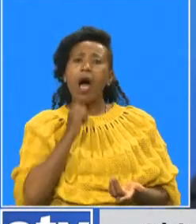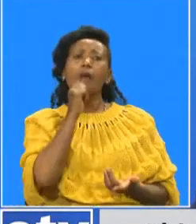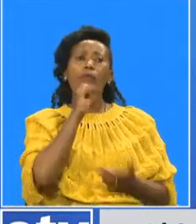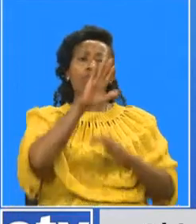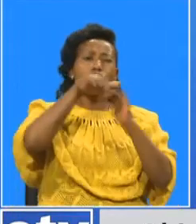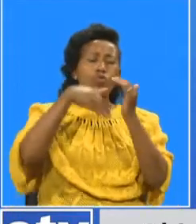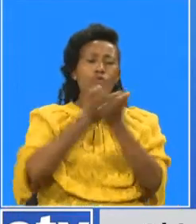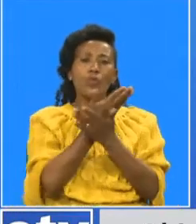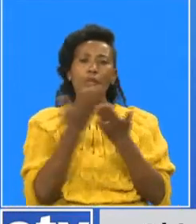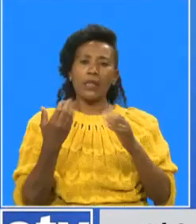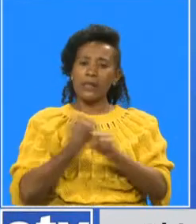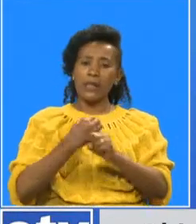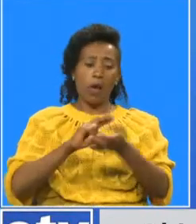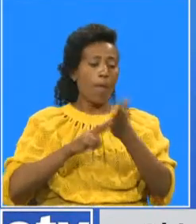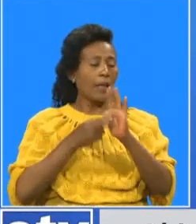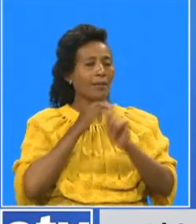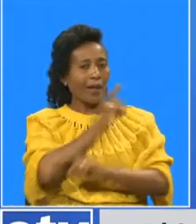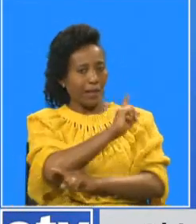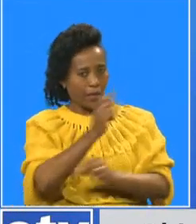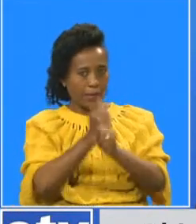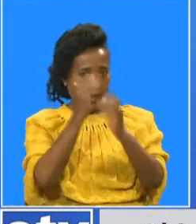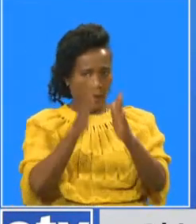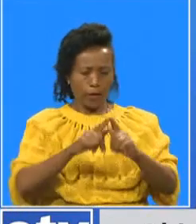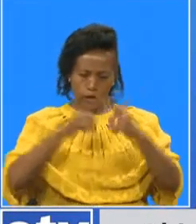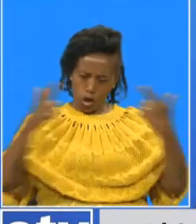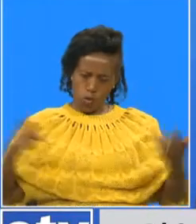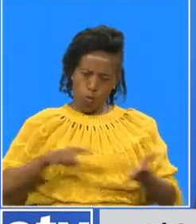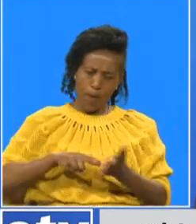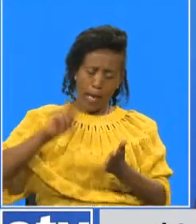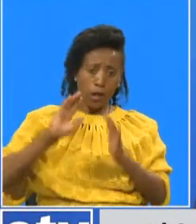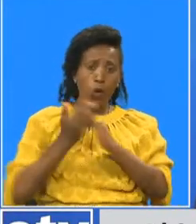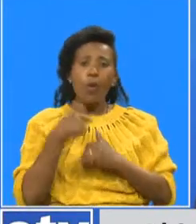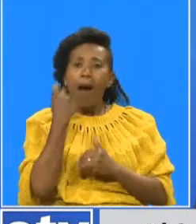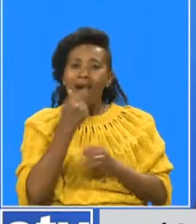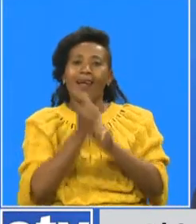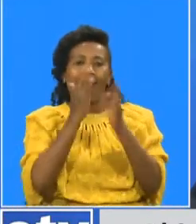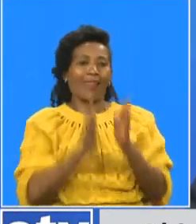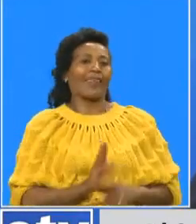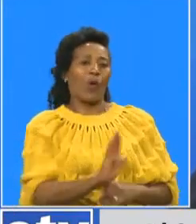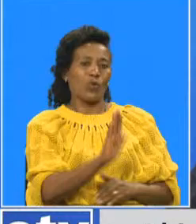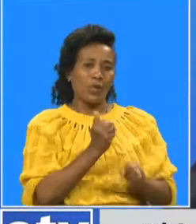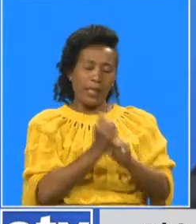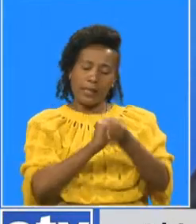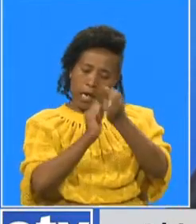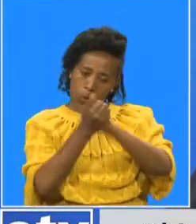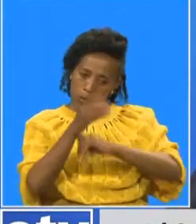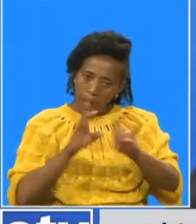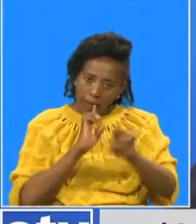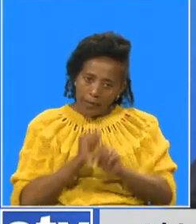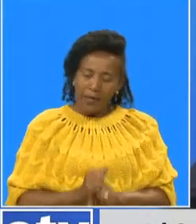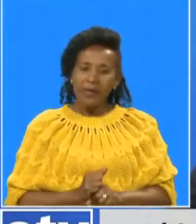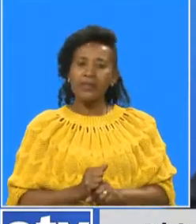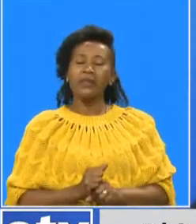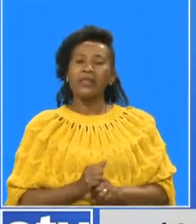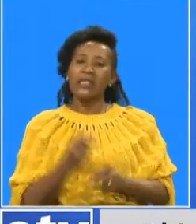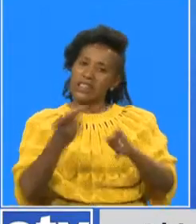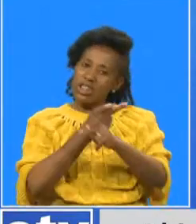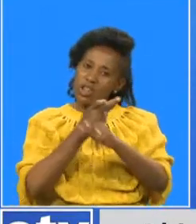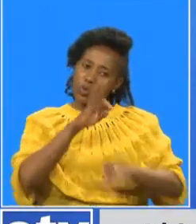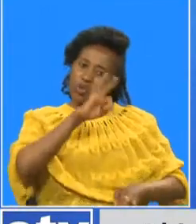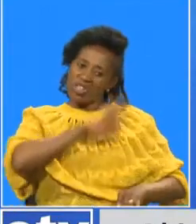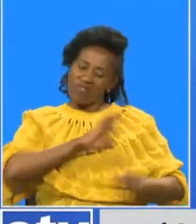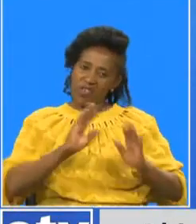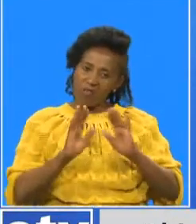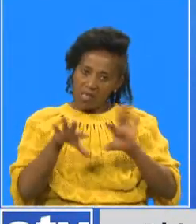ባለሀብት ሁሉንም ነገር ይሰራዋል ማለት አይደለም። ሰራተኛ ነው ትልቁ መነሻ የሚሆነው ሰራተኛው ነው። የስራ ለውጥ ለማድረግ ድርጅቶች